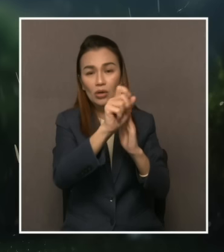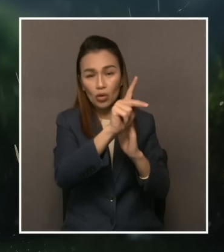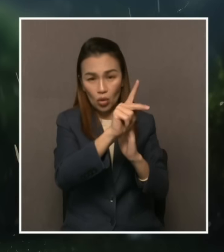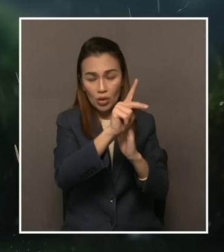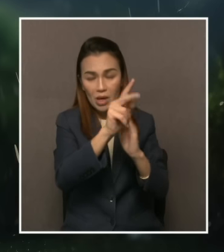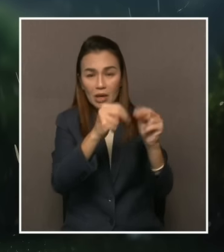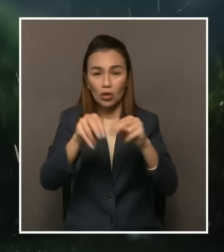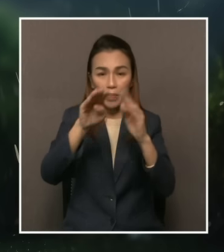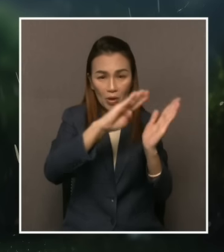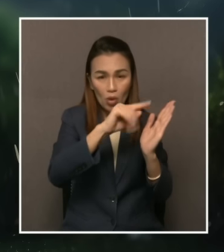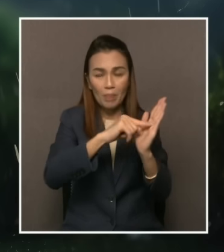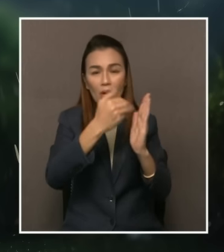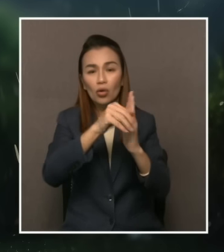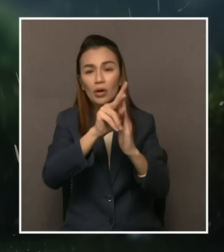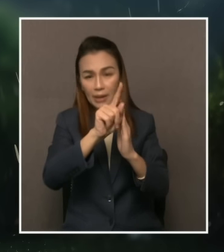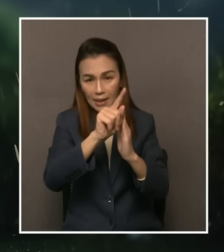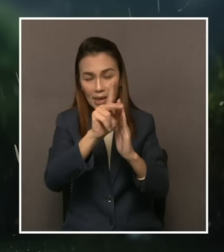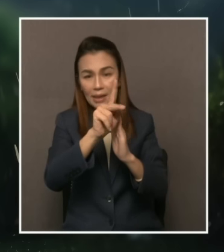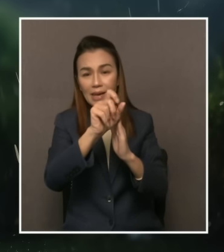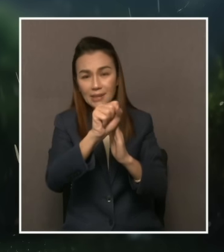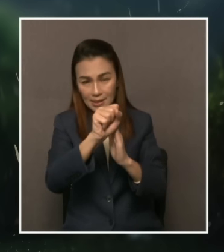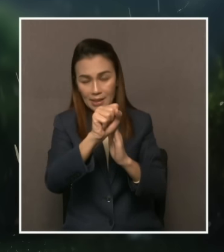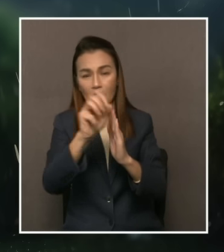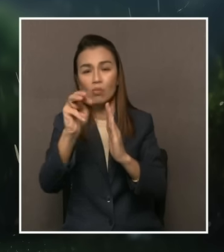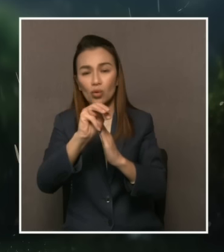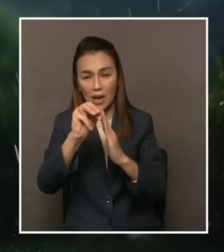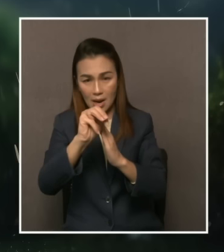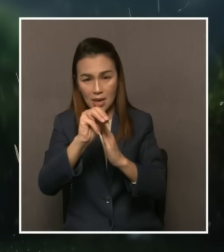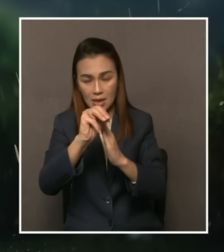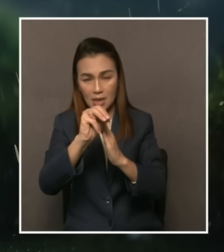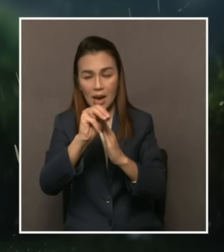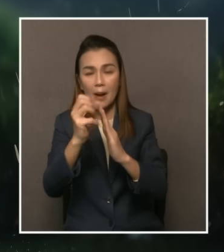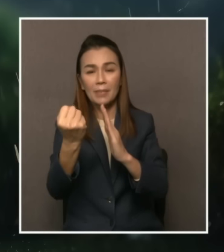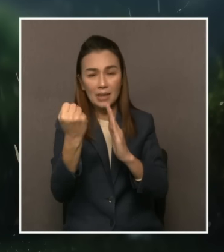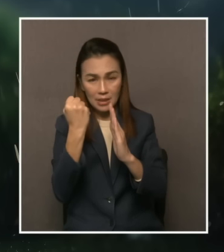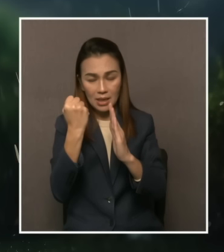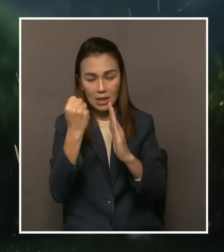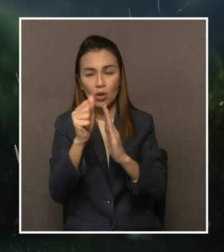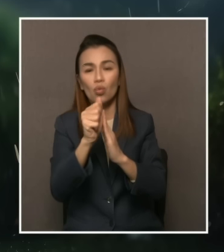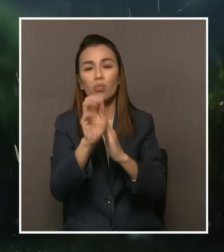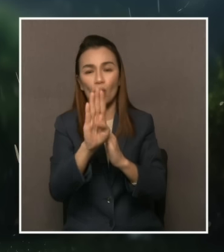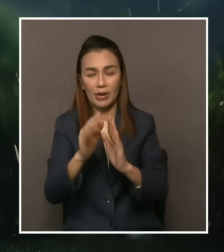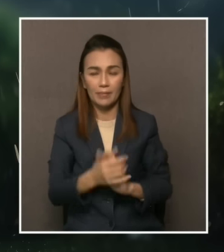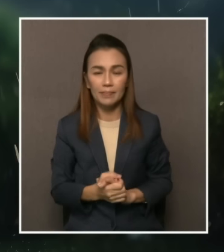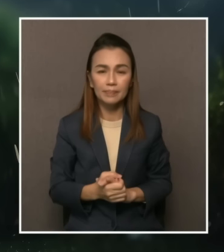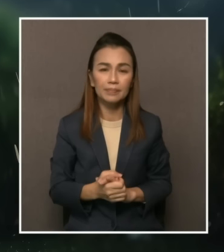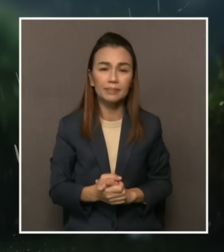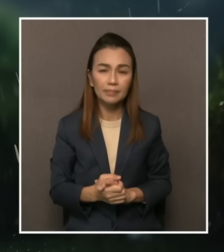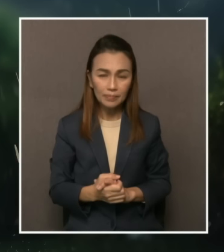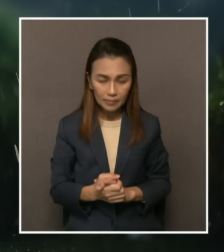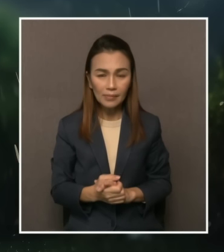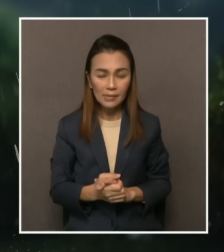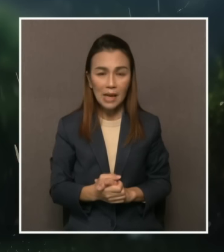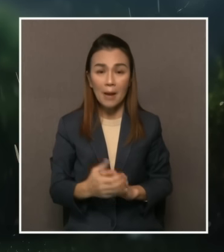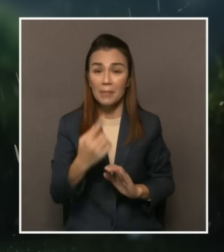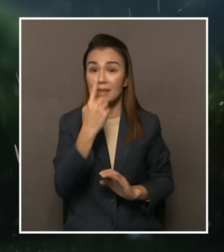นครพนมขอนแก่น การละสิน มุกดาหาร อำหน้าเจริญะอุบลราชธานีและมการเตือน